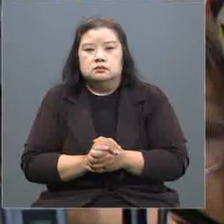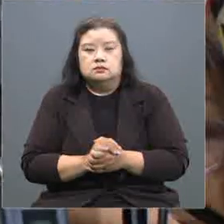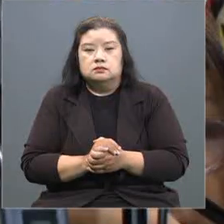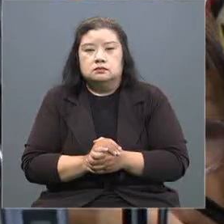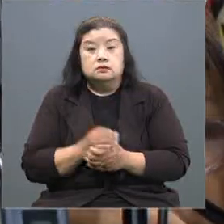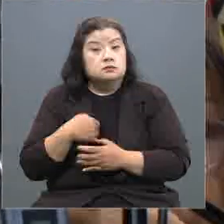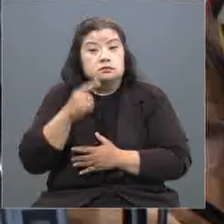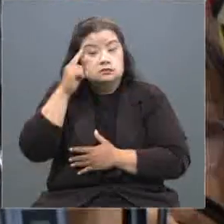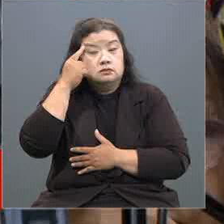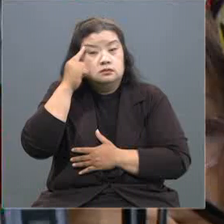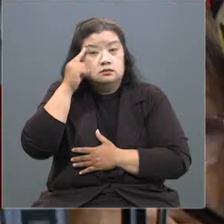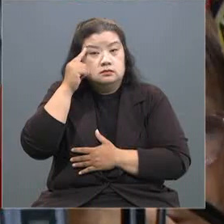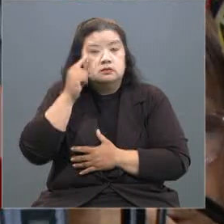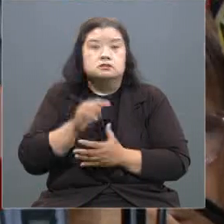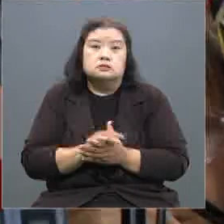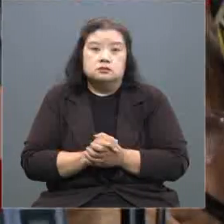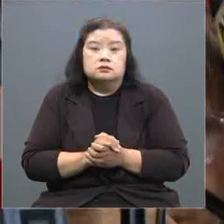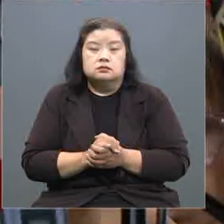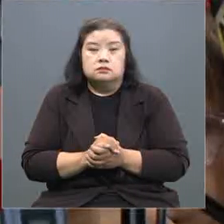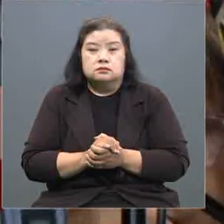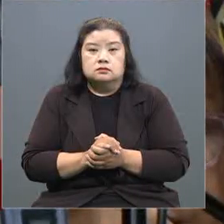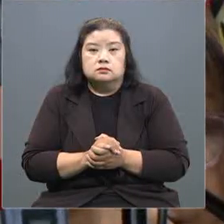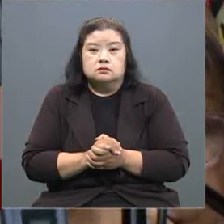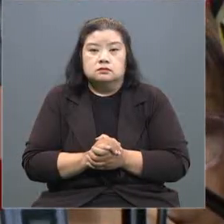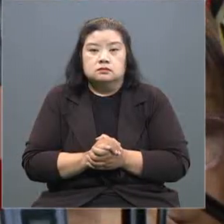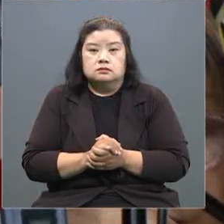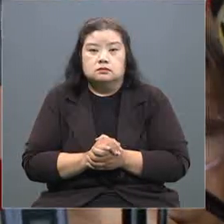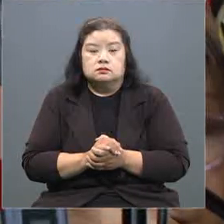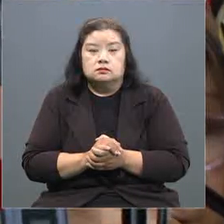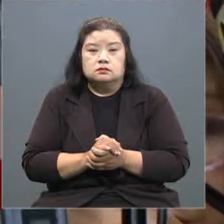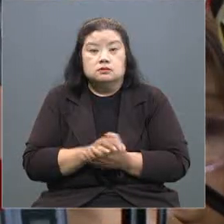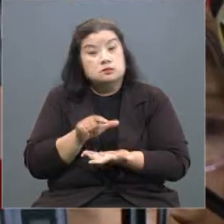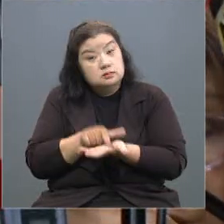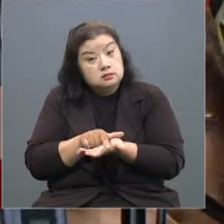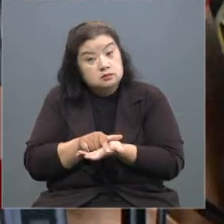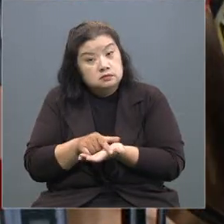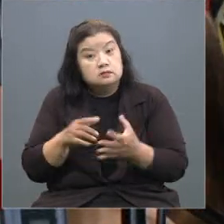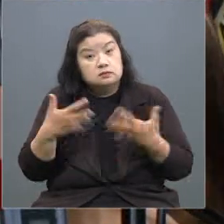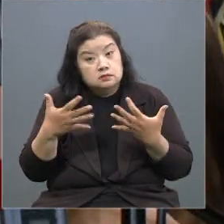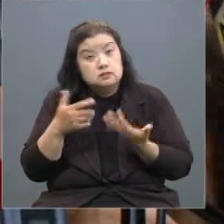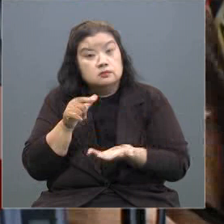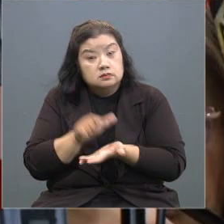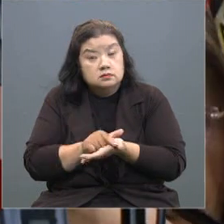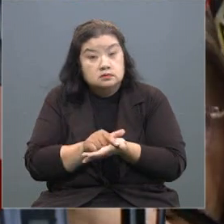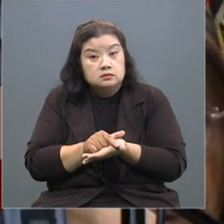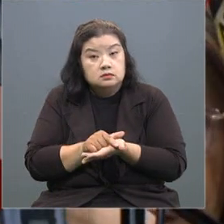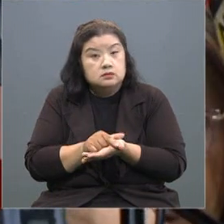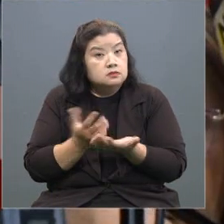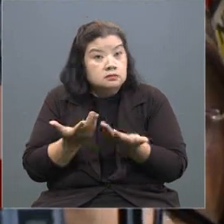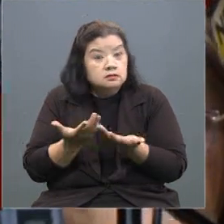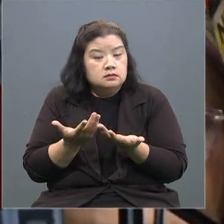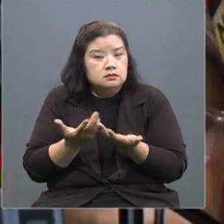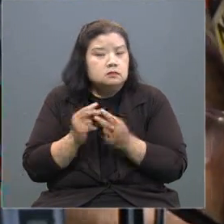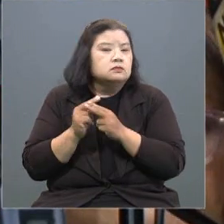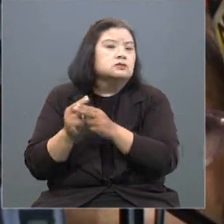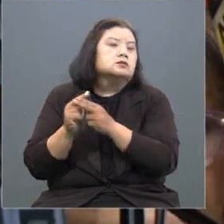ค ่ ะ ไม่ทราบเขายังไม่ทราบว่าลาไม่ลาครับมันไม่ทราบครับลาพักร้อนลาถ้าเกิดก็เป็นเรื่องใช้สิทธิ์ตาม